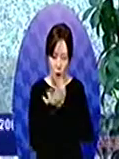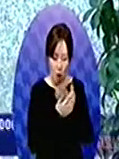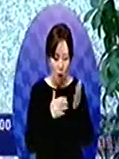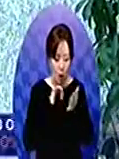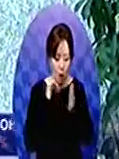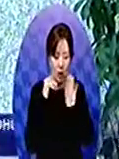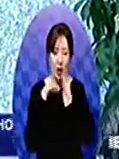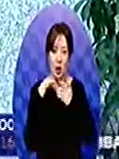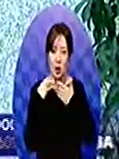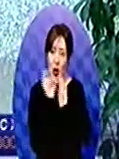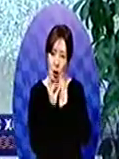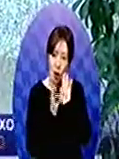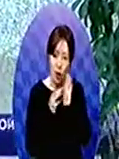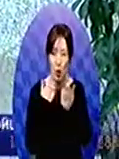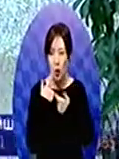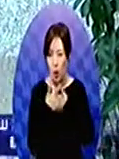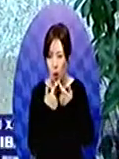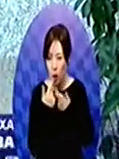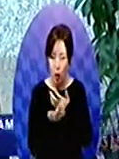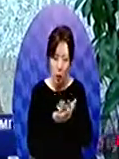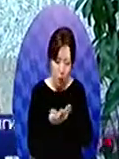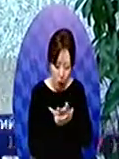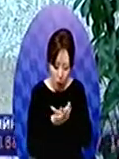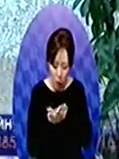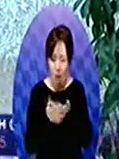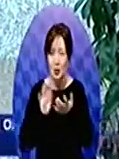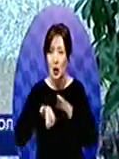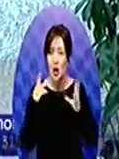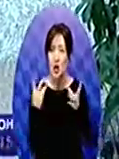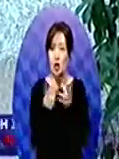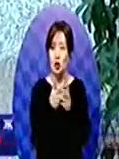хилцэн. Ингээд одоо нэгдсэн хурлданд